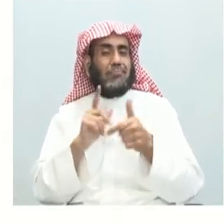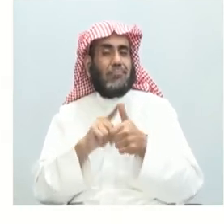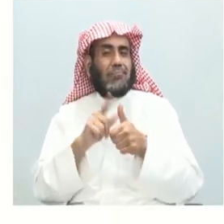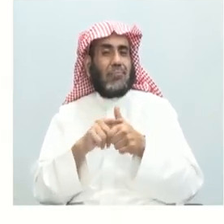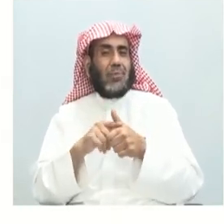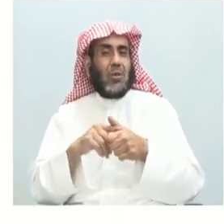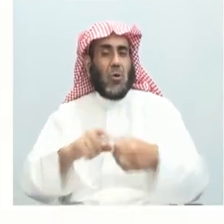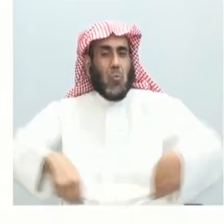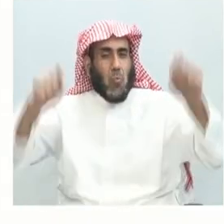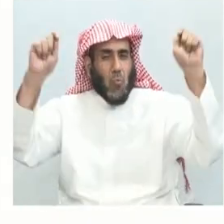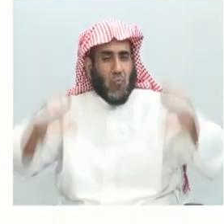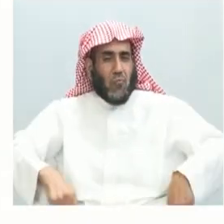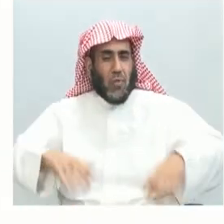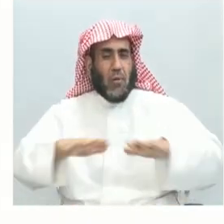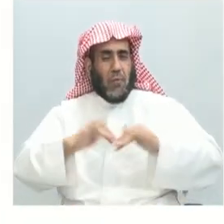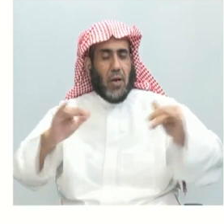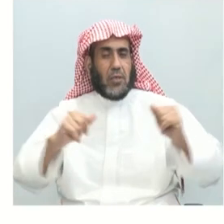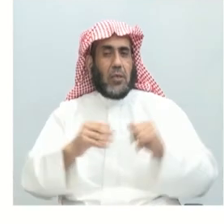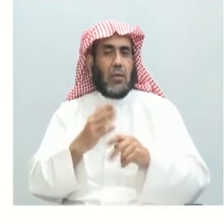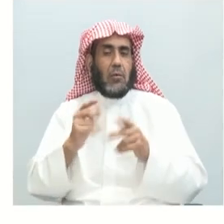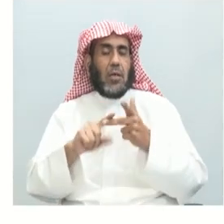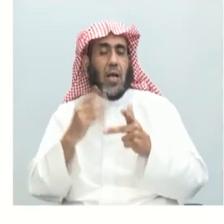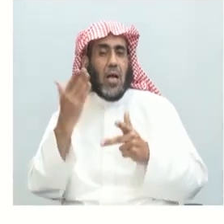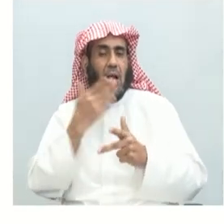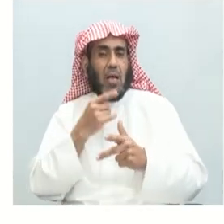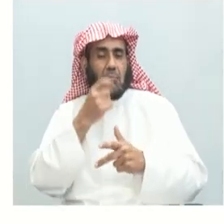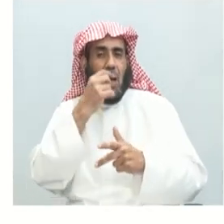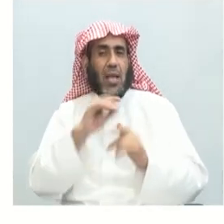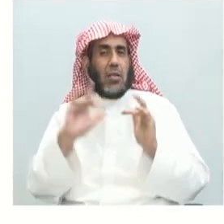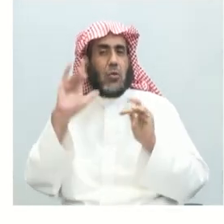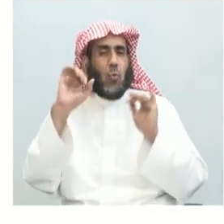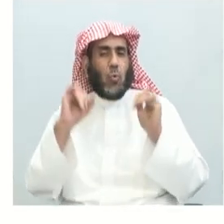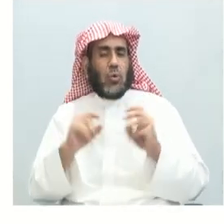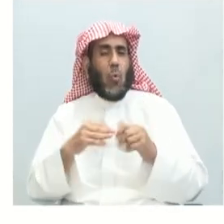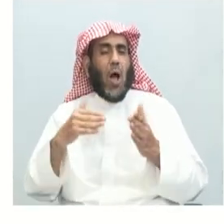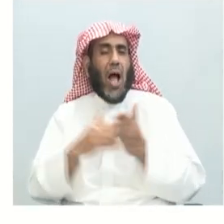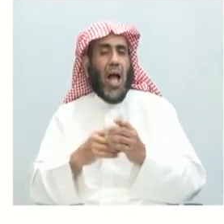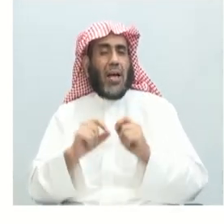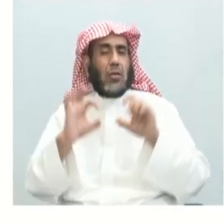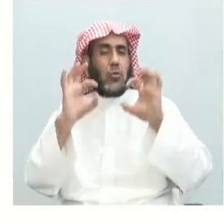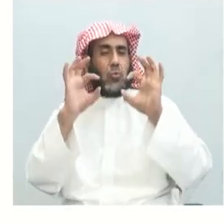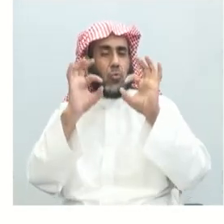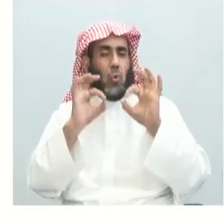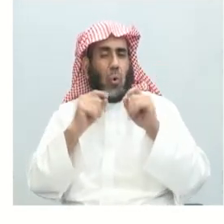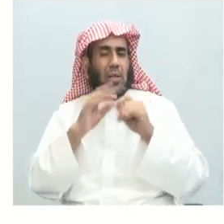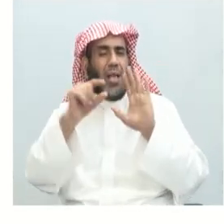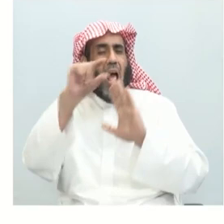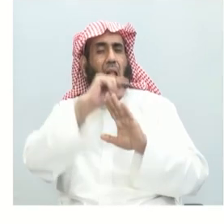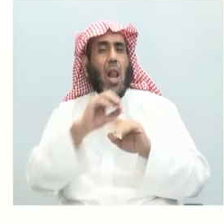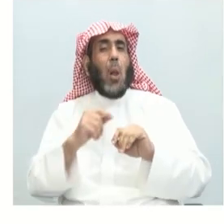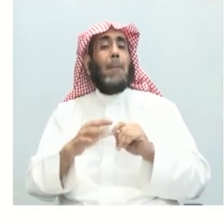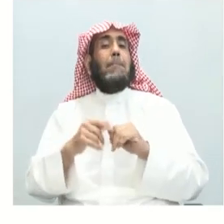لفظ الفراش قراءه ايه الكرسي واخر سوره ماذا البقره